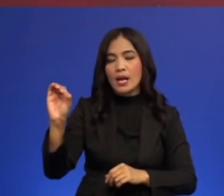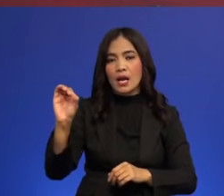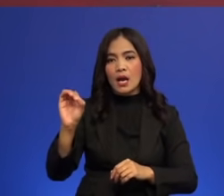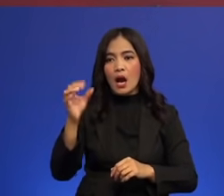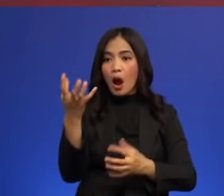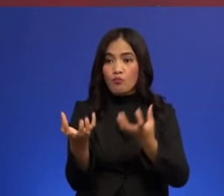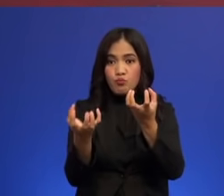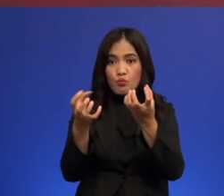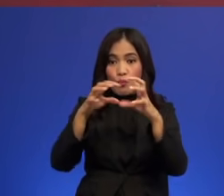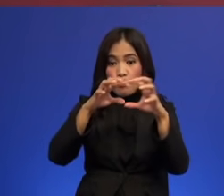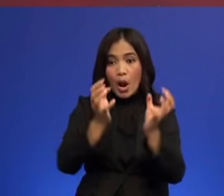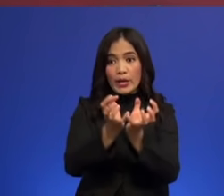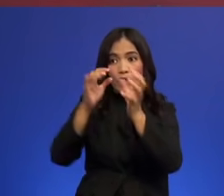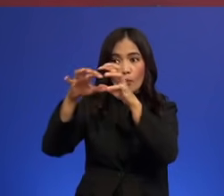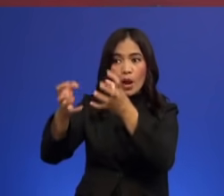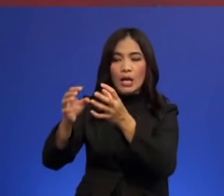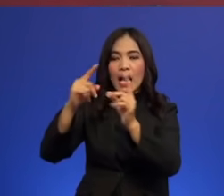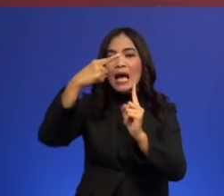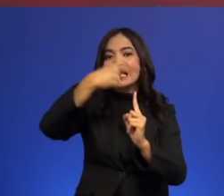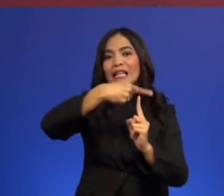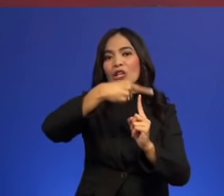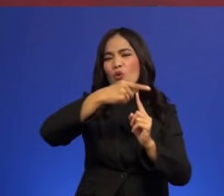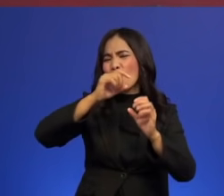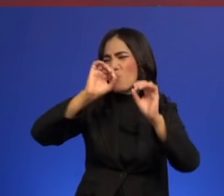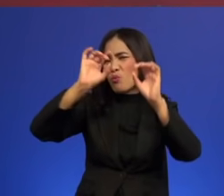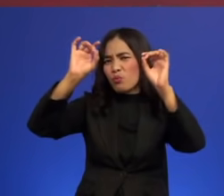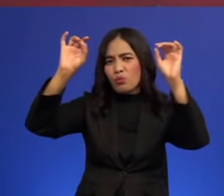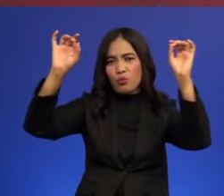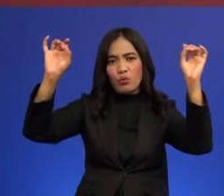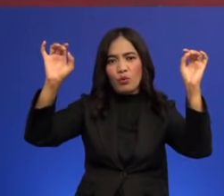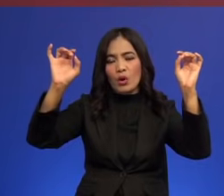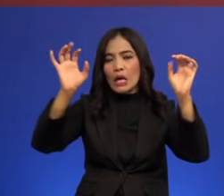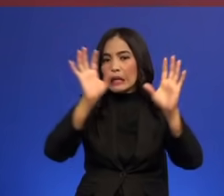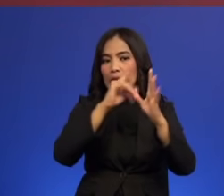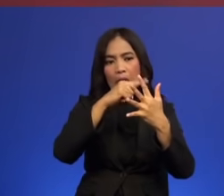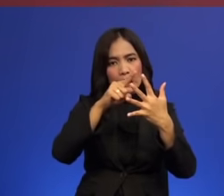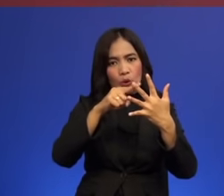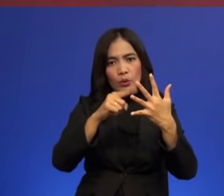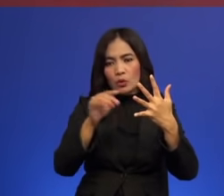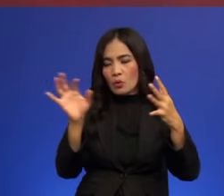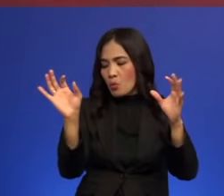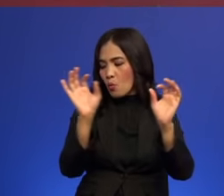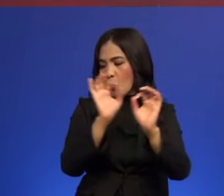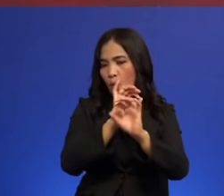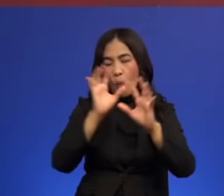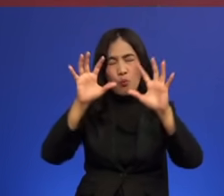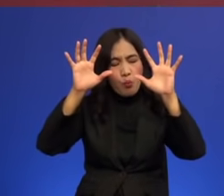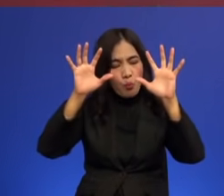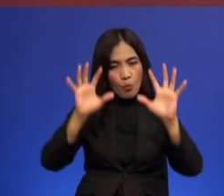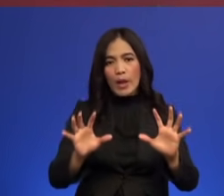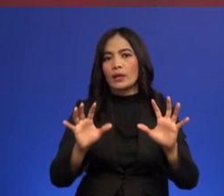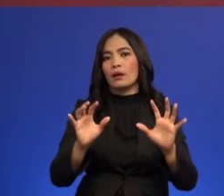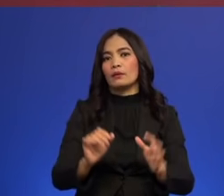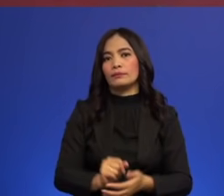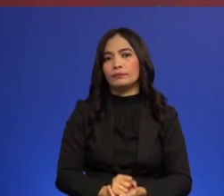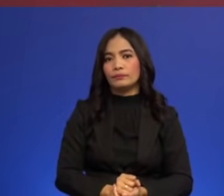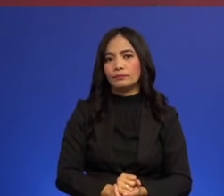planet. Ada triliun-triliun planet yang tidak terhitung di jagat raya ini,